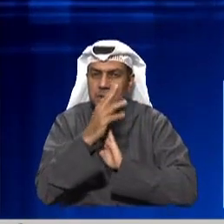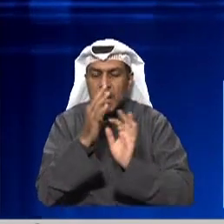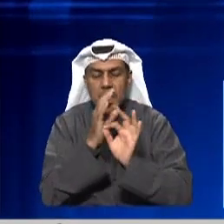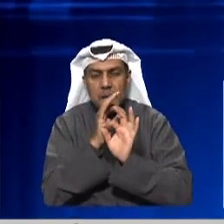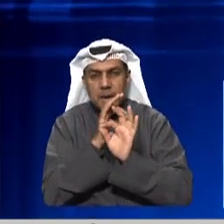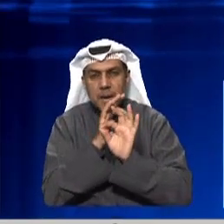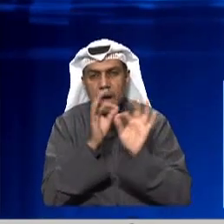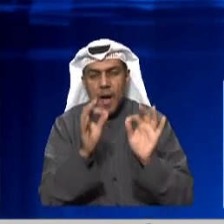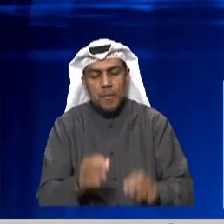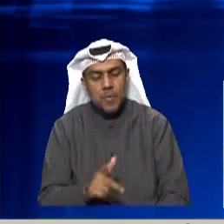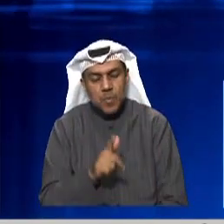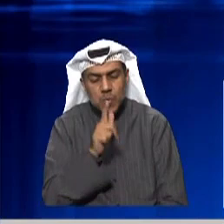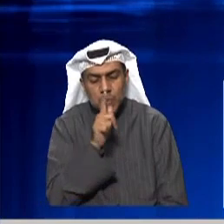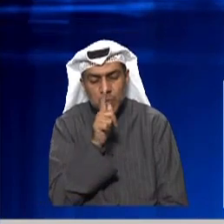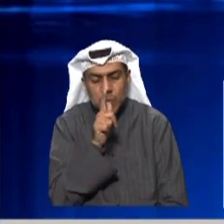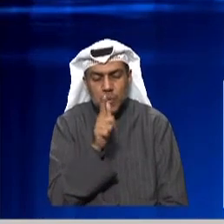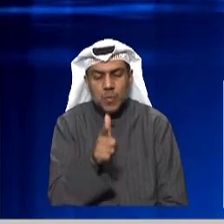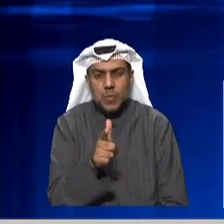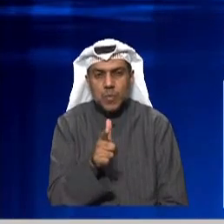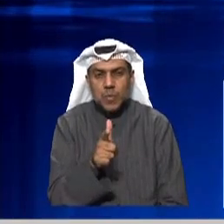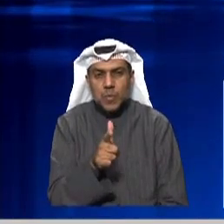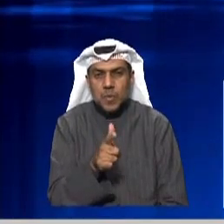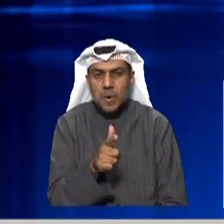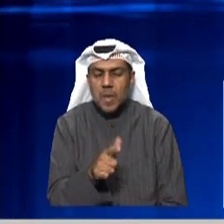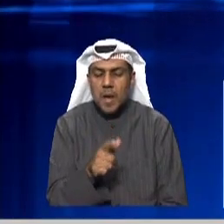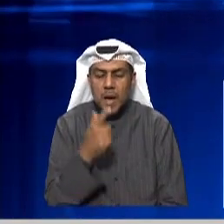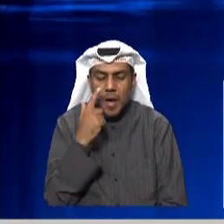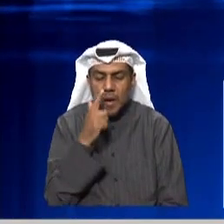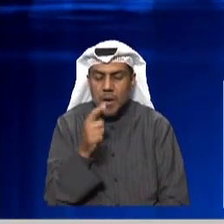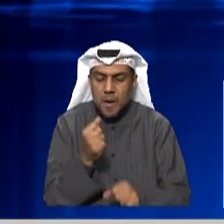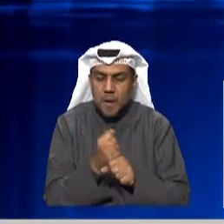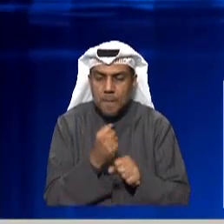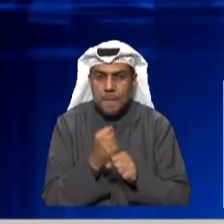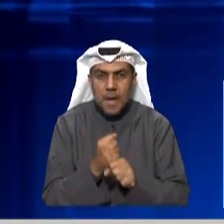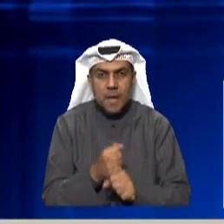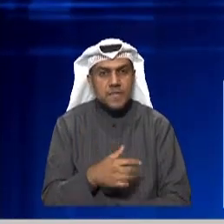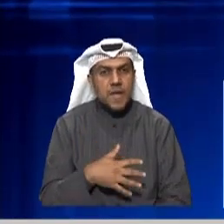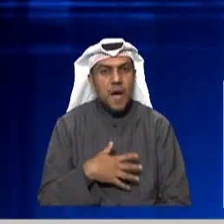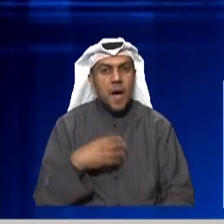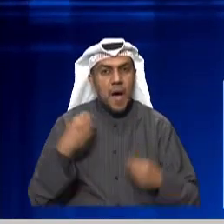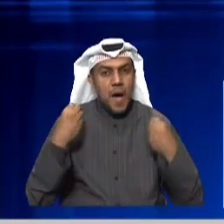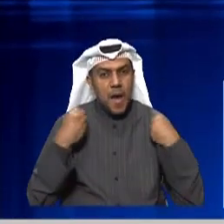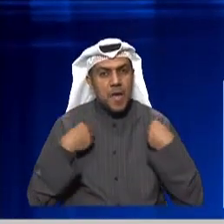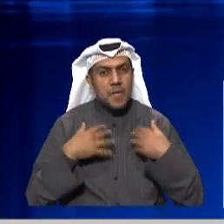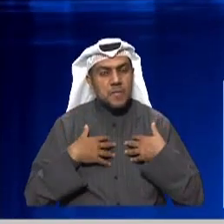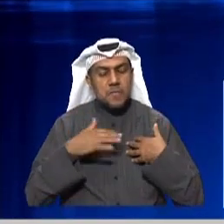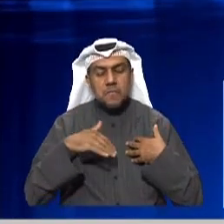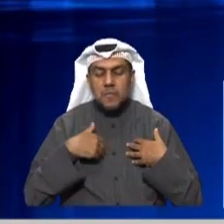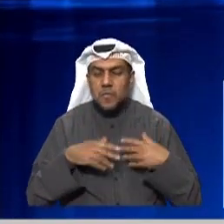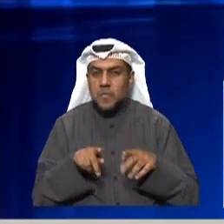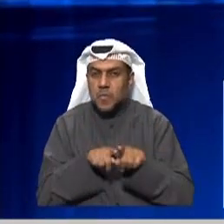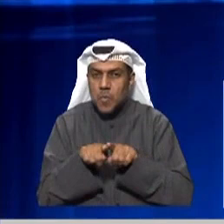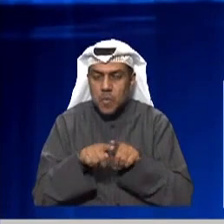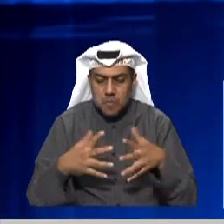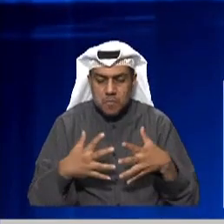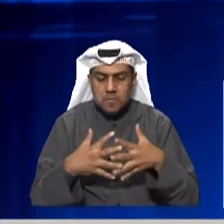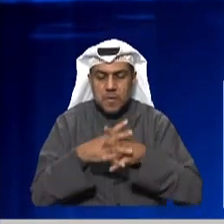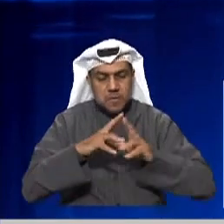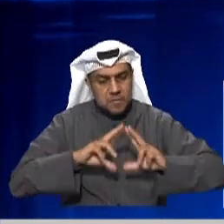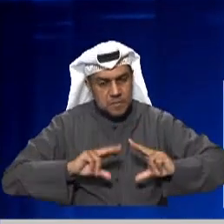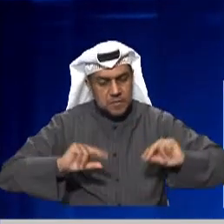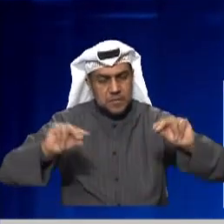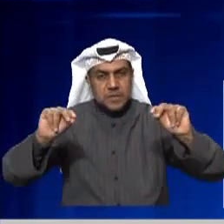ومثمنا سموه حفظه الله في الوقت ذاته الروح الرياضية العالية التي تحلت بها كافة